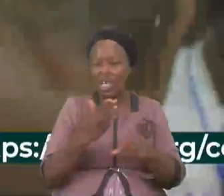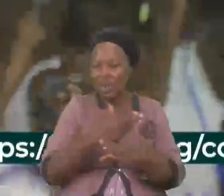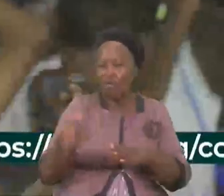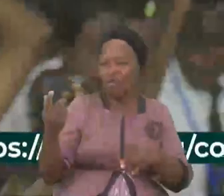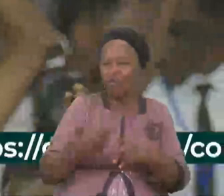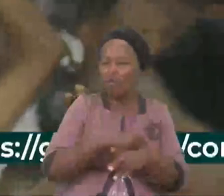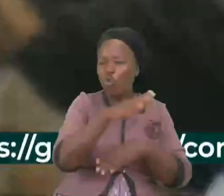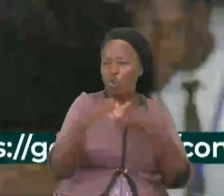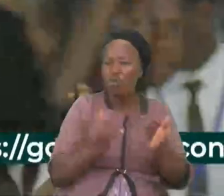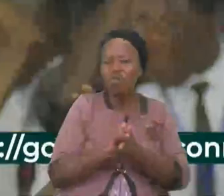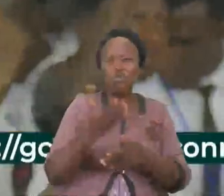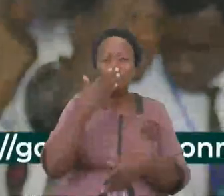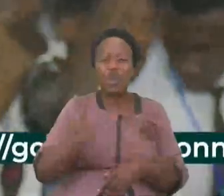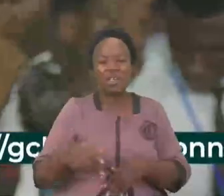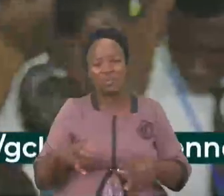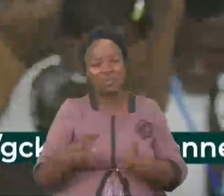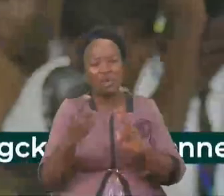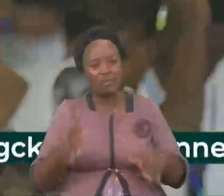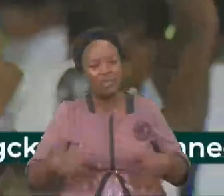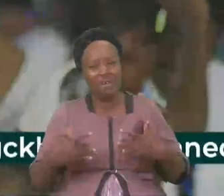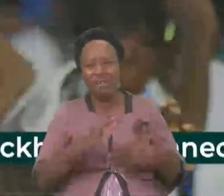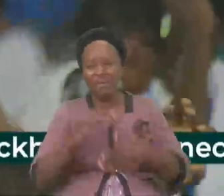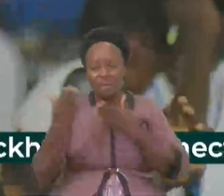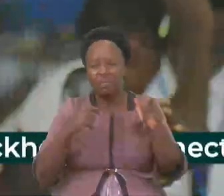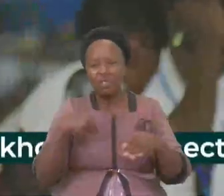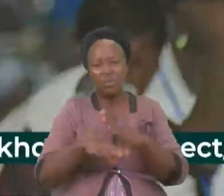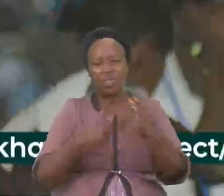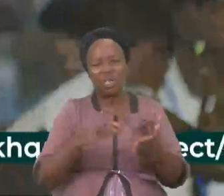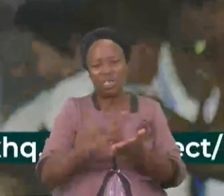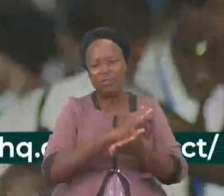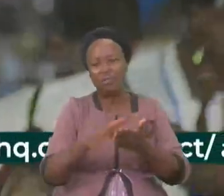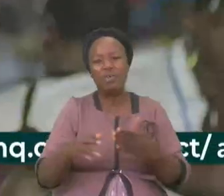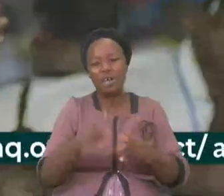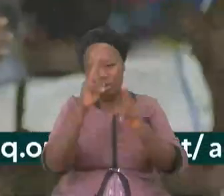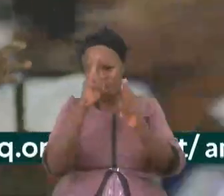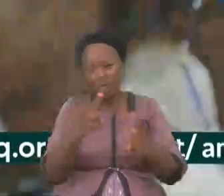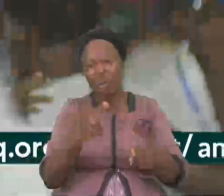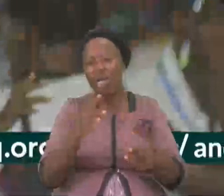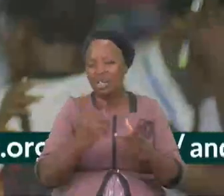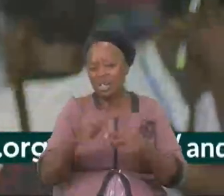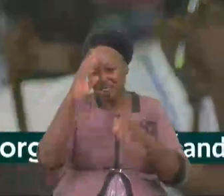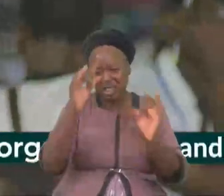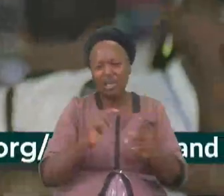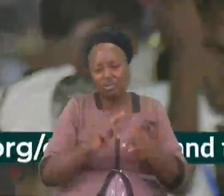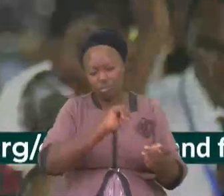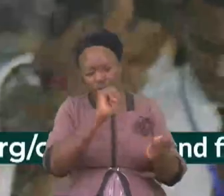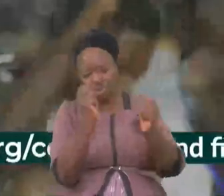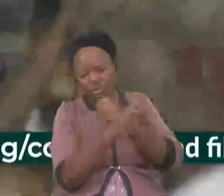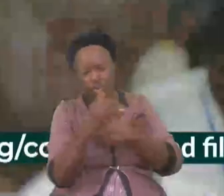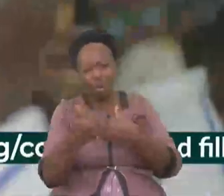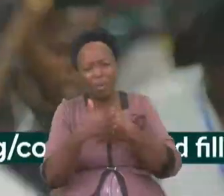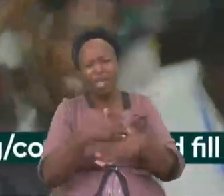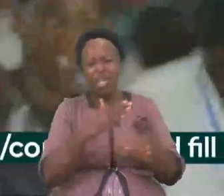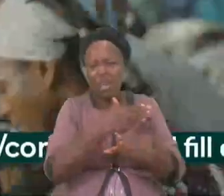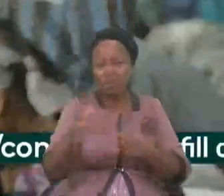à l'honneur divin. Merci. Lève-toi et parle au Seigneur. Tourne ton dos au monde. Tourne